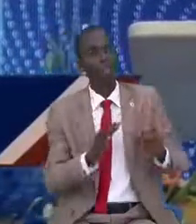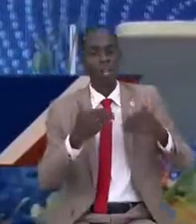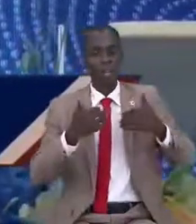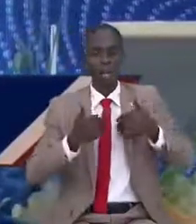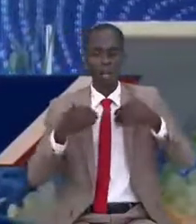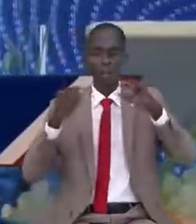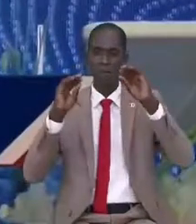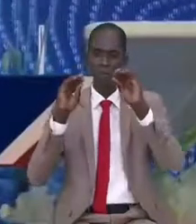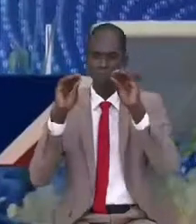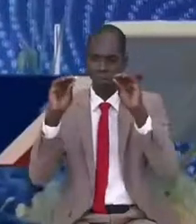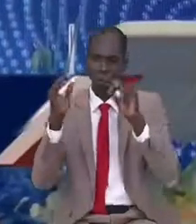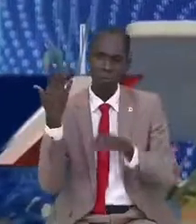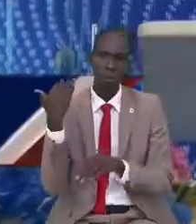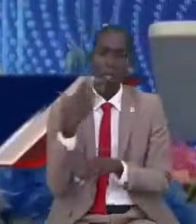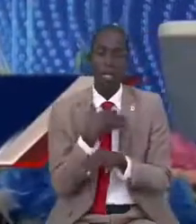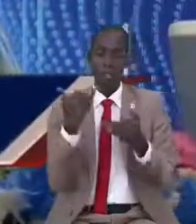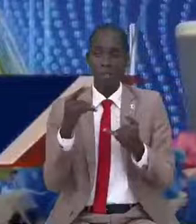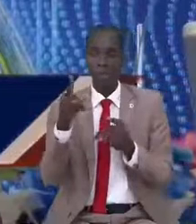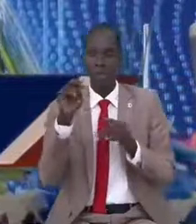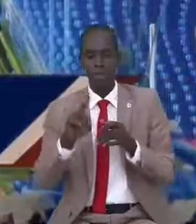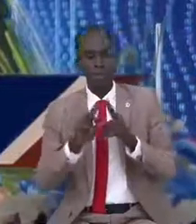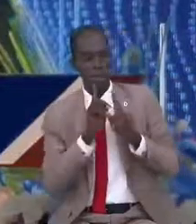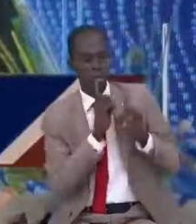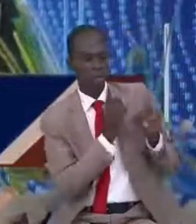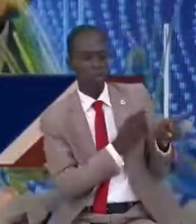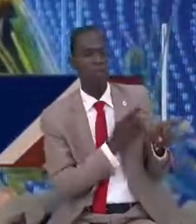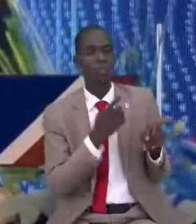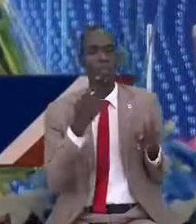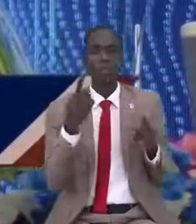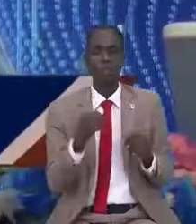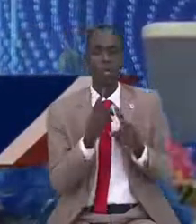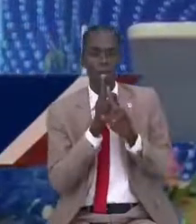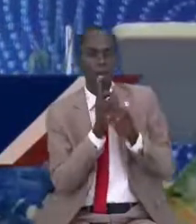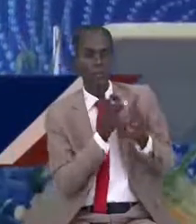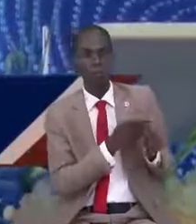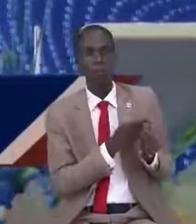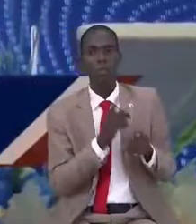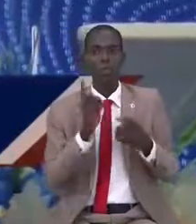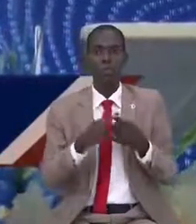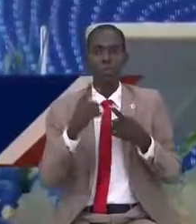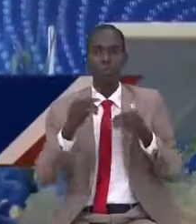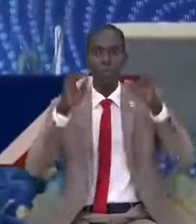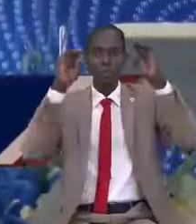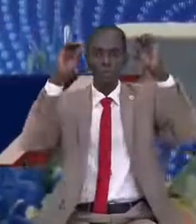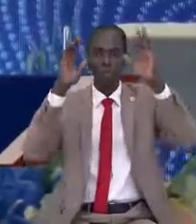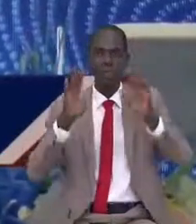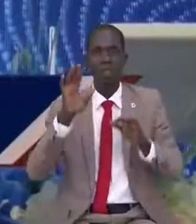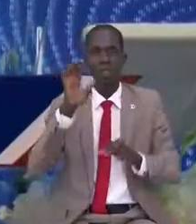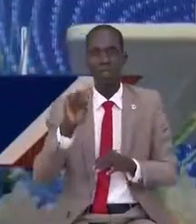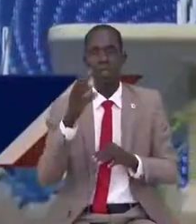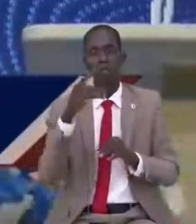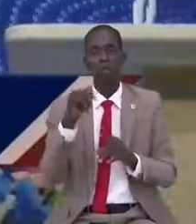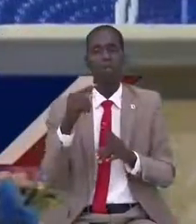L'enseignant a à enseigner maintenant. Vous devez répondre la réponse aux enseignants de la